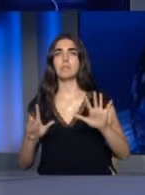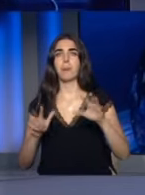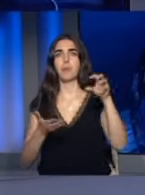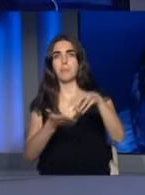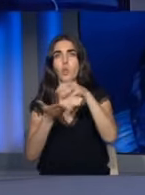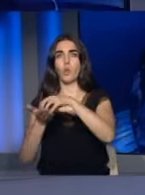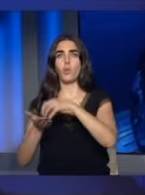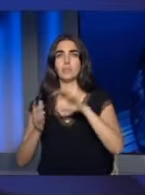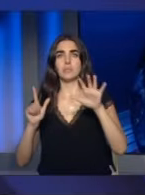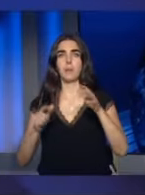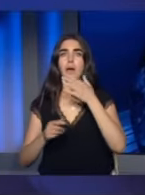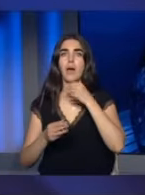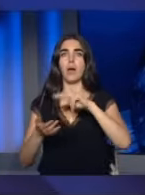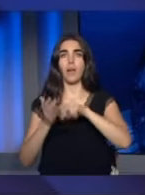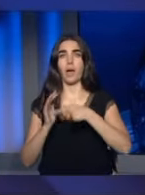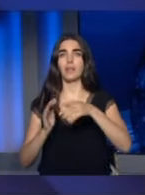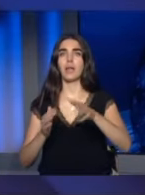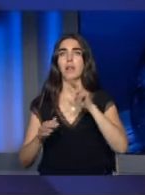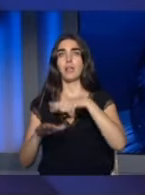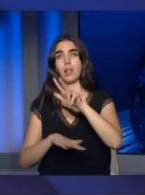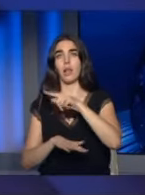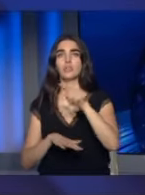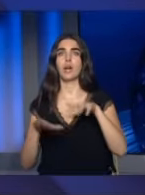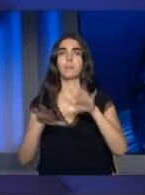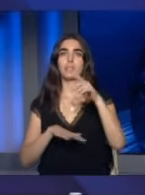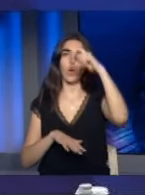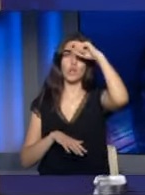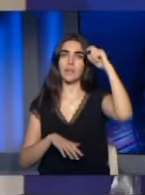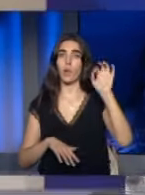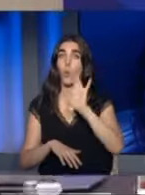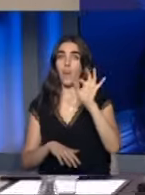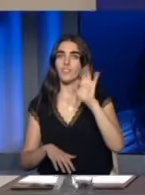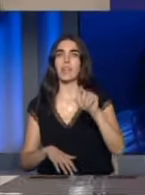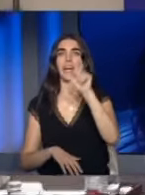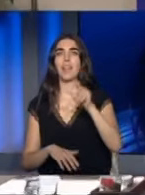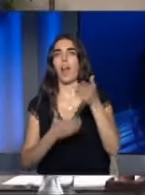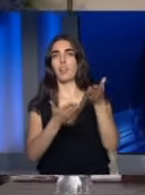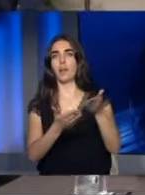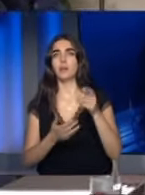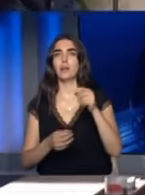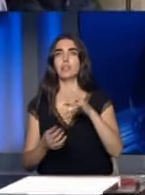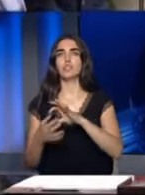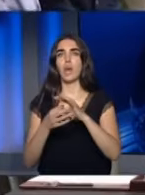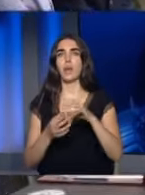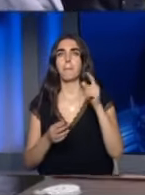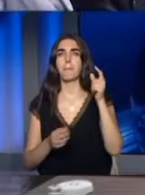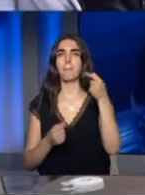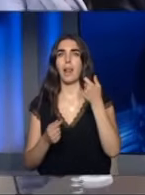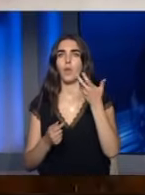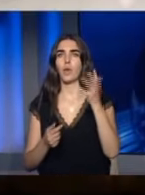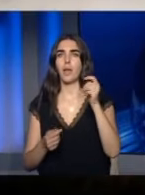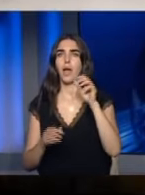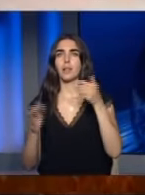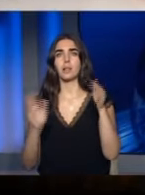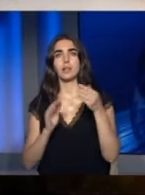ستعقد ب 133 و15 حزيران في ايطاليا واشارت ميلوني الى دعوه 15 دوله